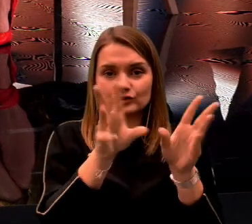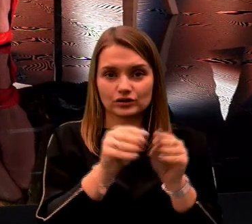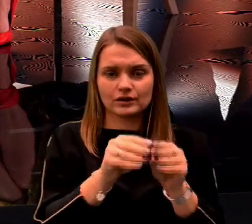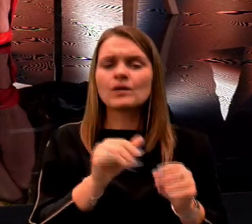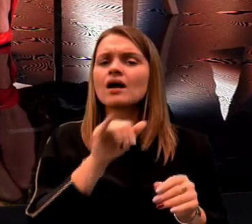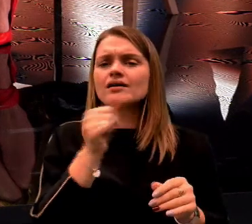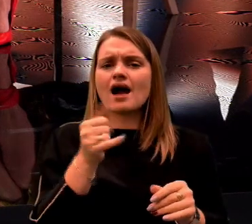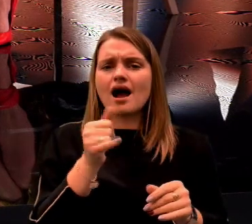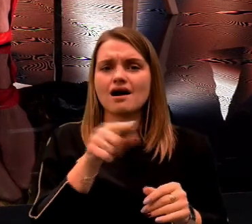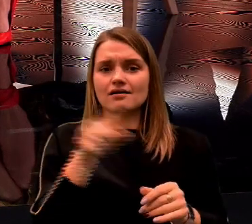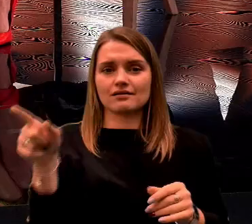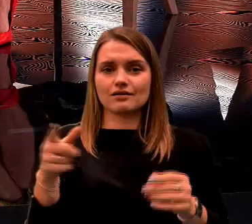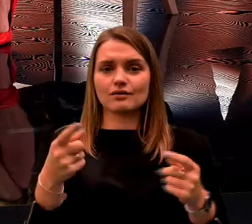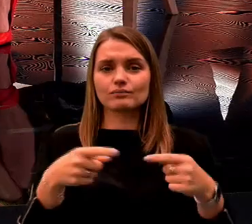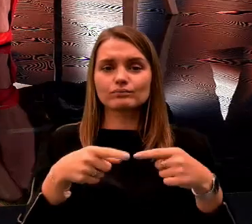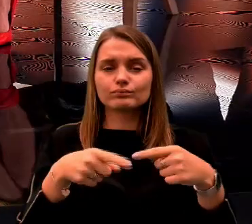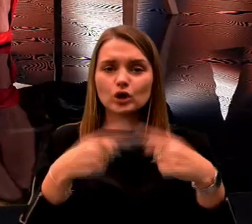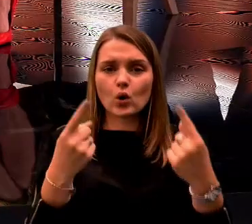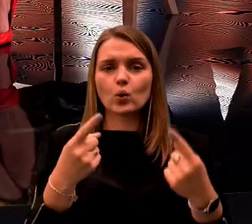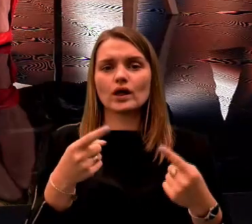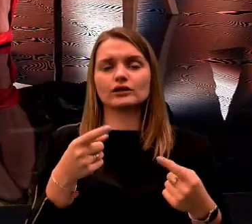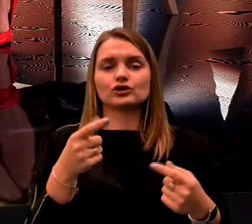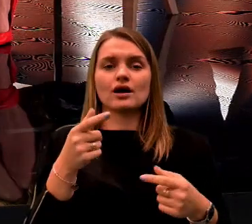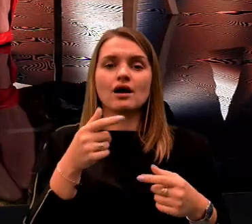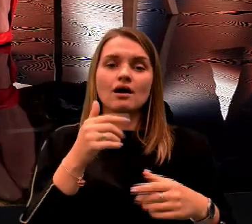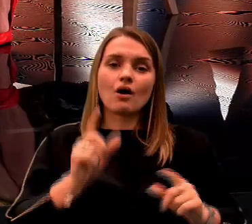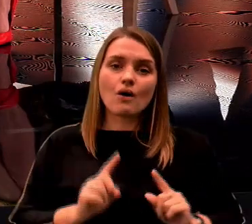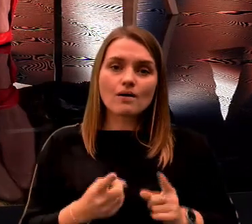przekonujecie organizacje, żeby weszły w model